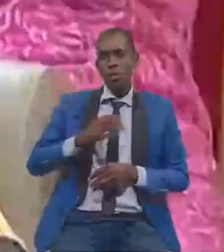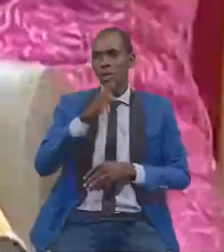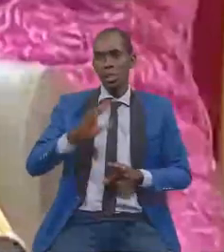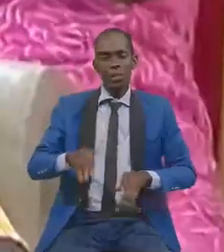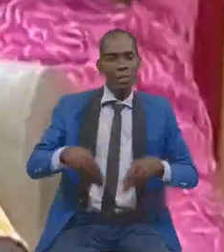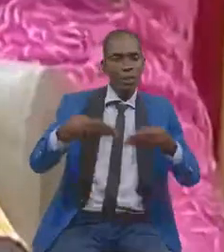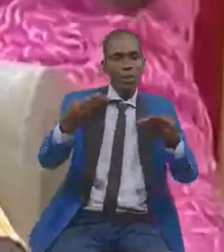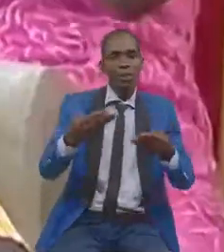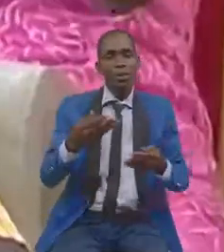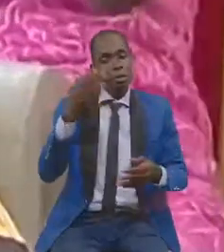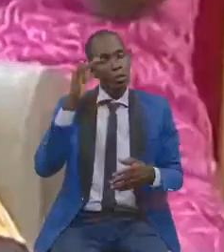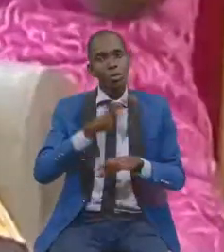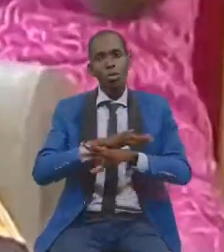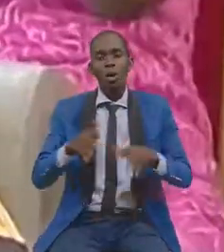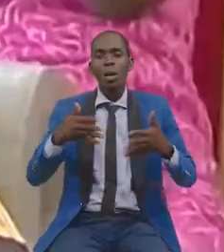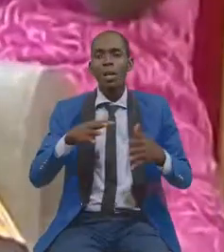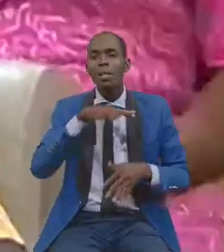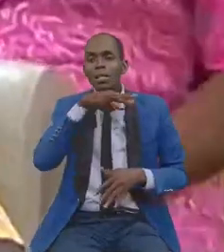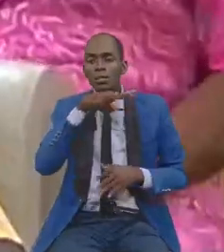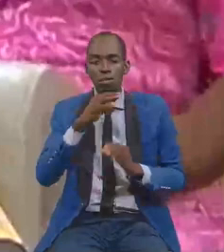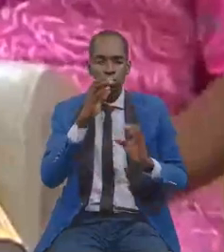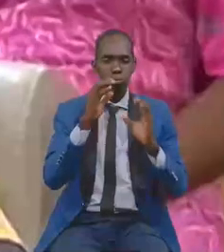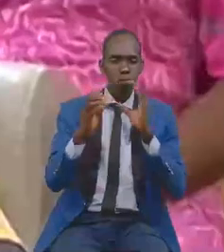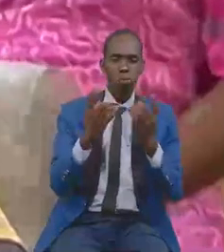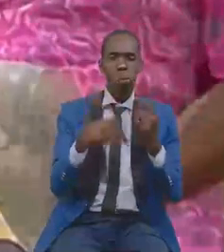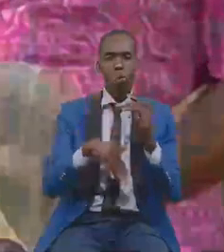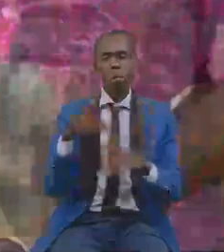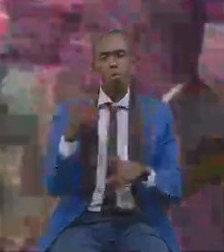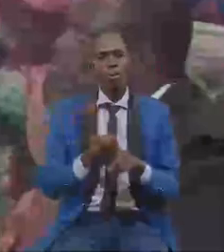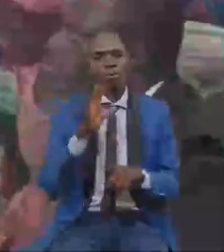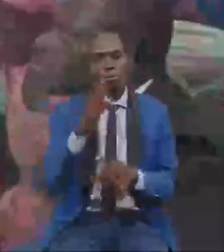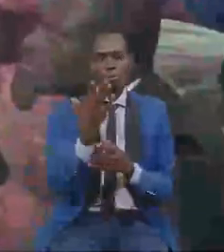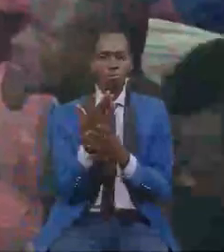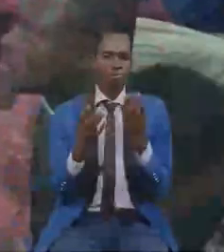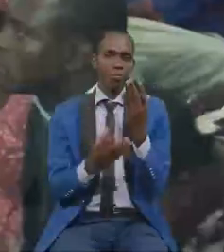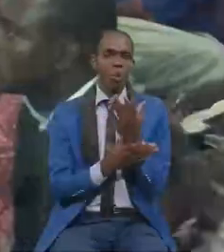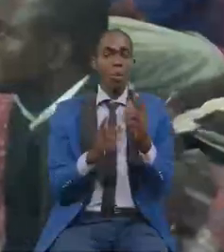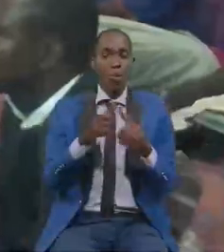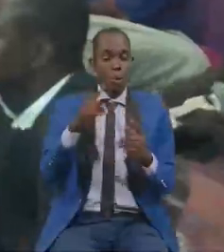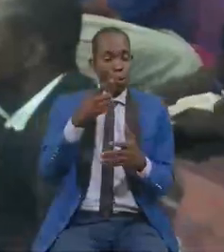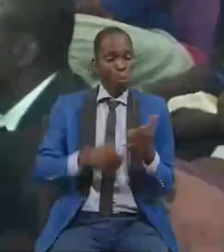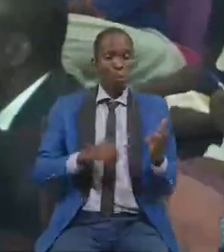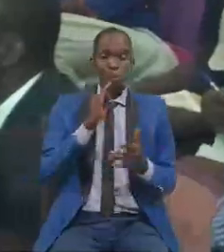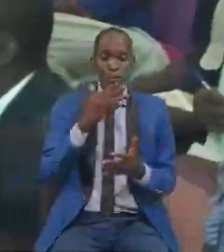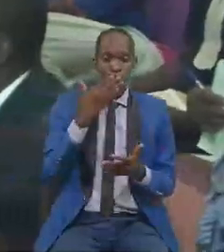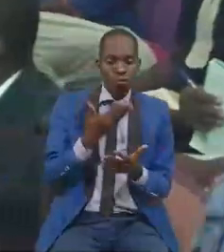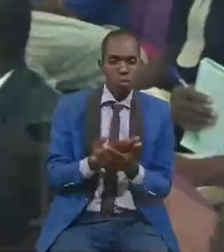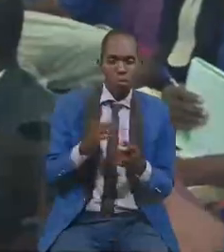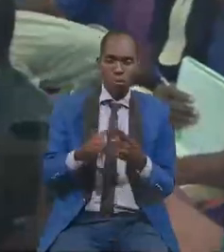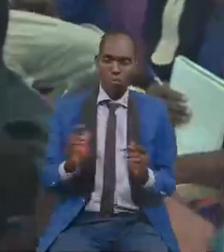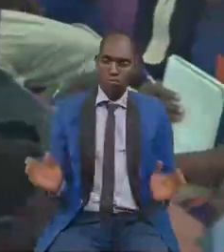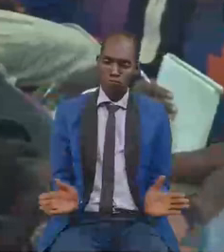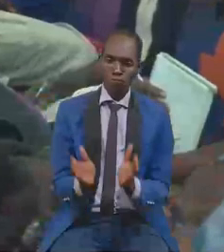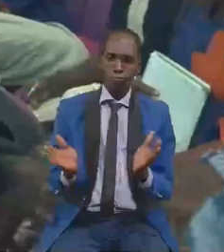autres. Qu'il ne sorte de votre bouche aucune parole mauvaise, mais s'il y a lieu quelques bonnes paroles